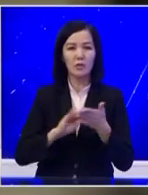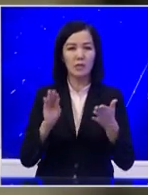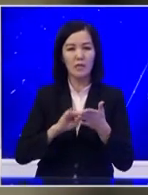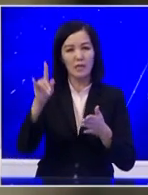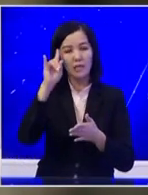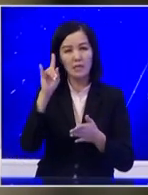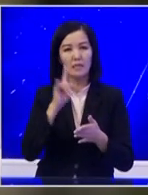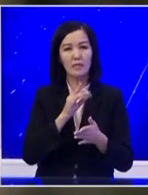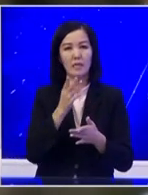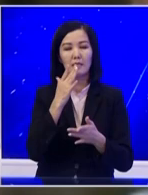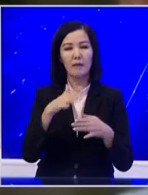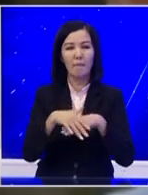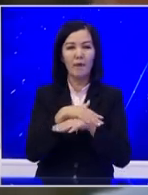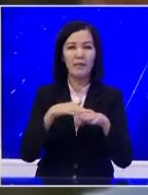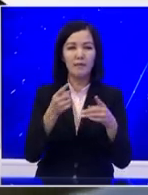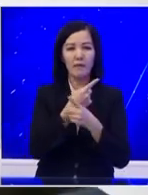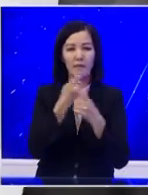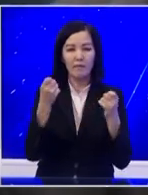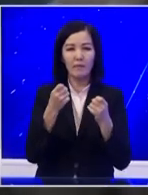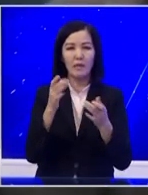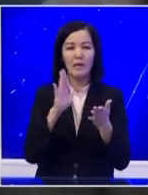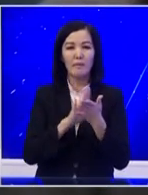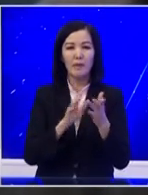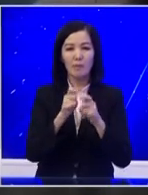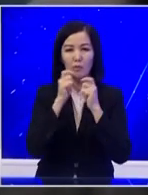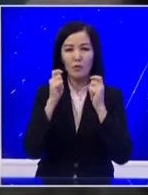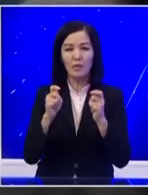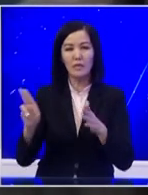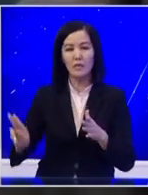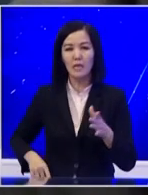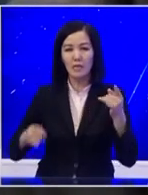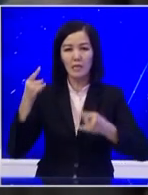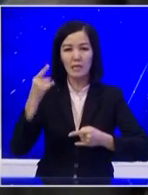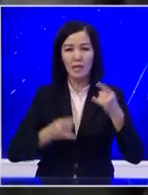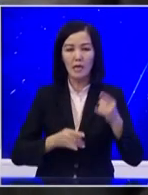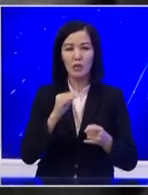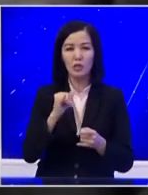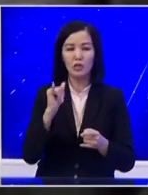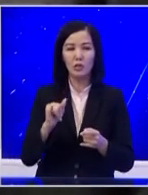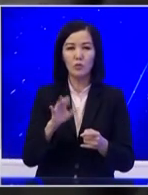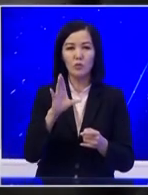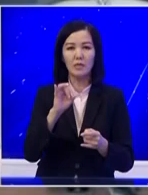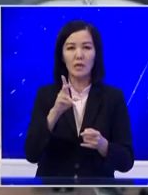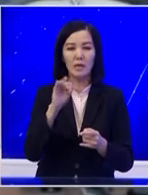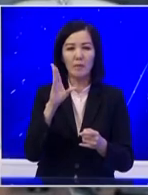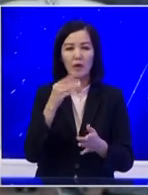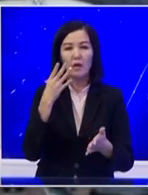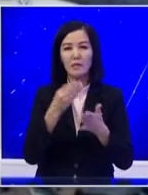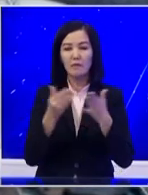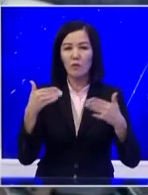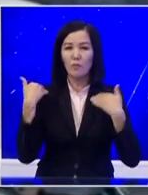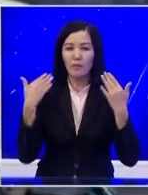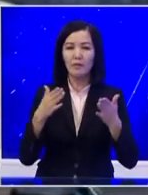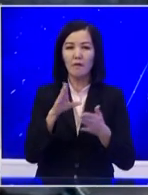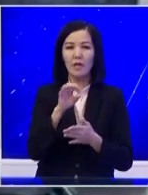Казахстана и национальных средств массовой информации премии удостоился директор телеканала ЖТСУ Серик Сарыбай. В своем поздравлении Касым